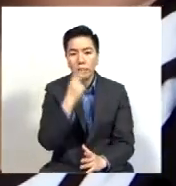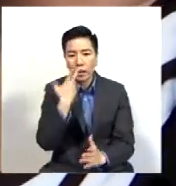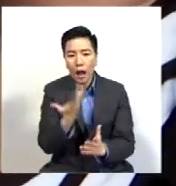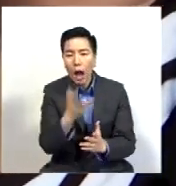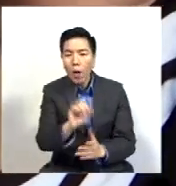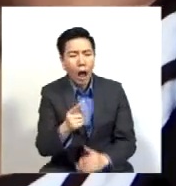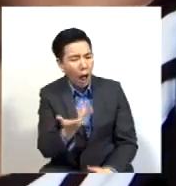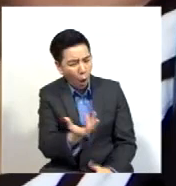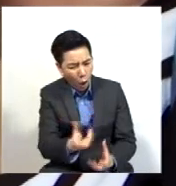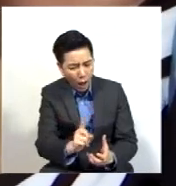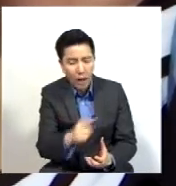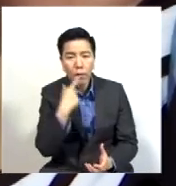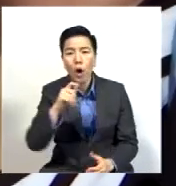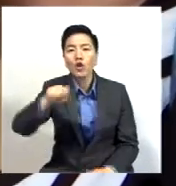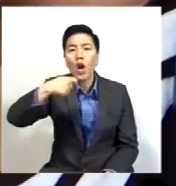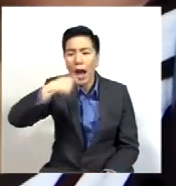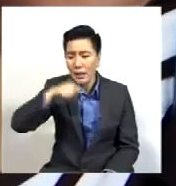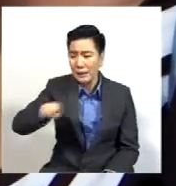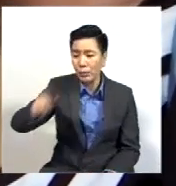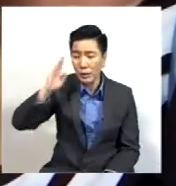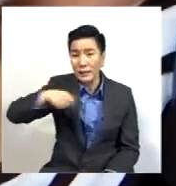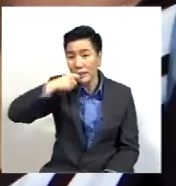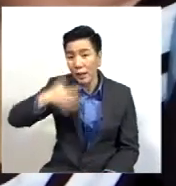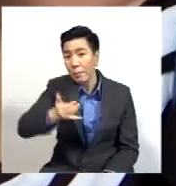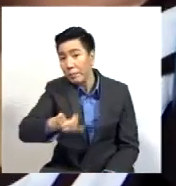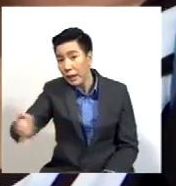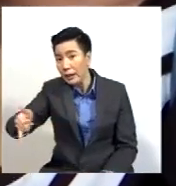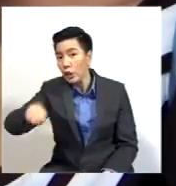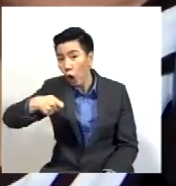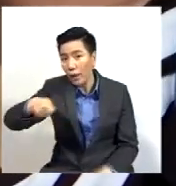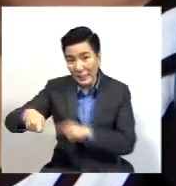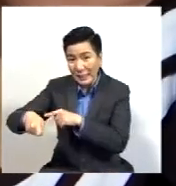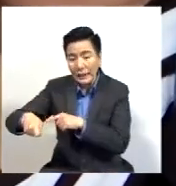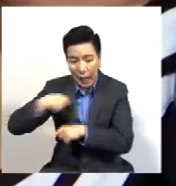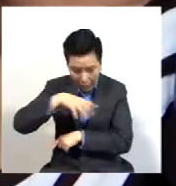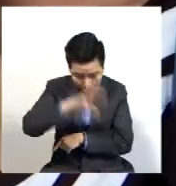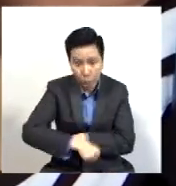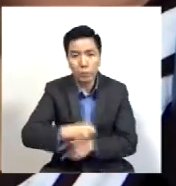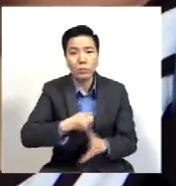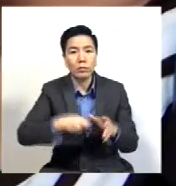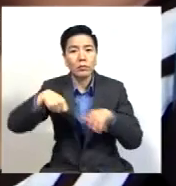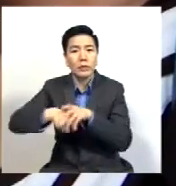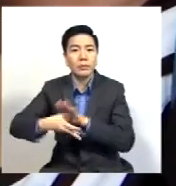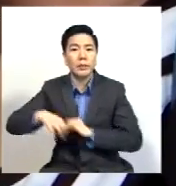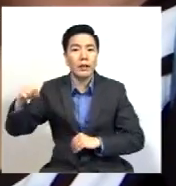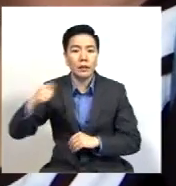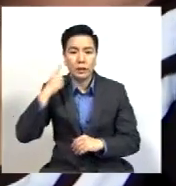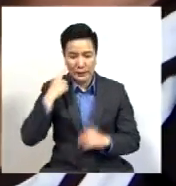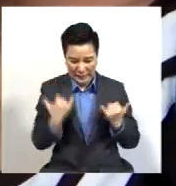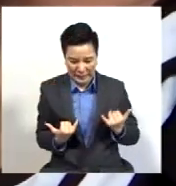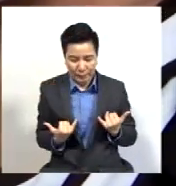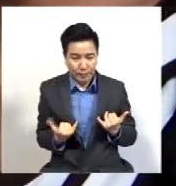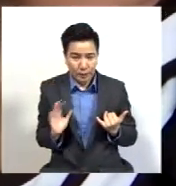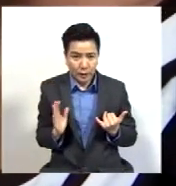ปเราก็ถามมันบอกว่าช้อนที่เขากินแล้วอ่ะ เมื่อเช้านี้เลยใช่ไหมจ๊ะ เช้าวันก่อนไม่ใช่เมื่อเช้